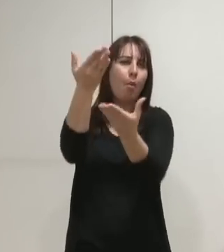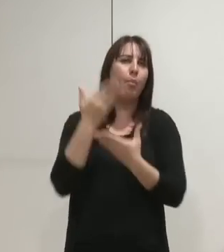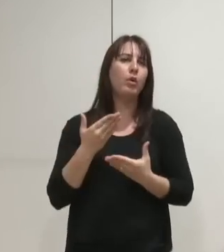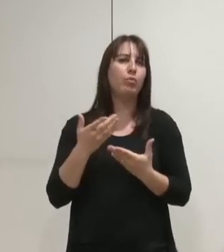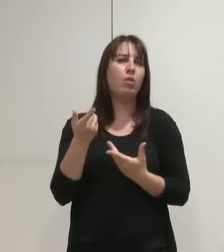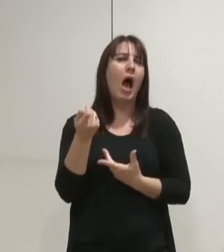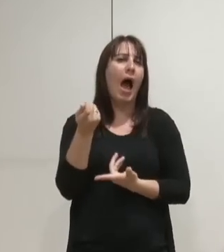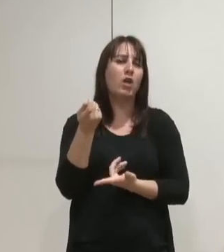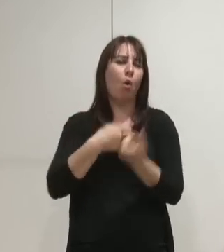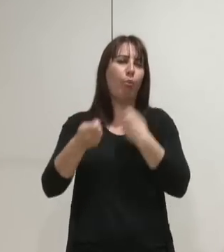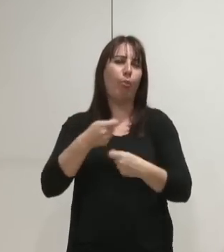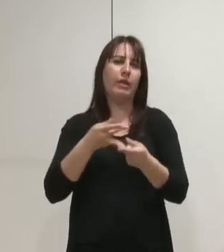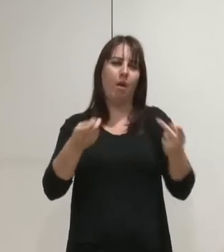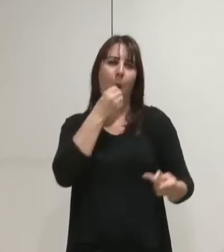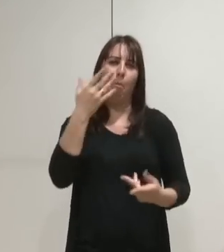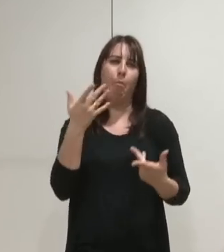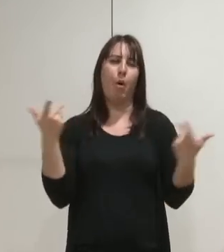l'argent public monsieur chamusi